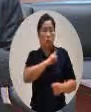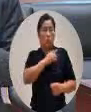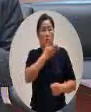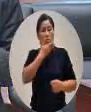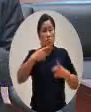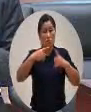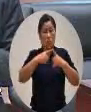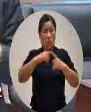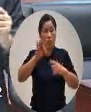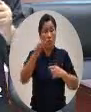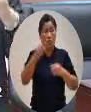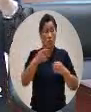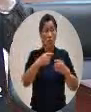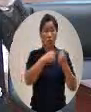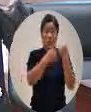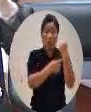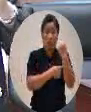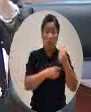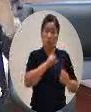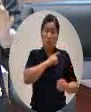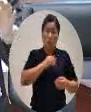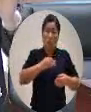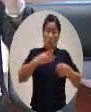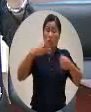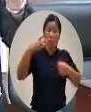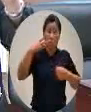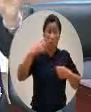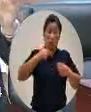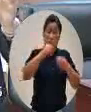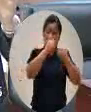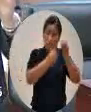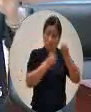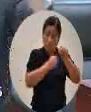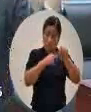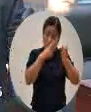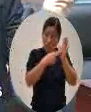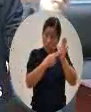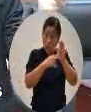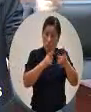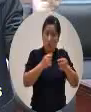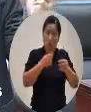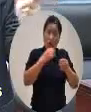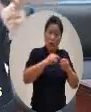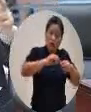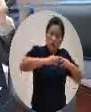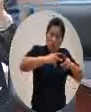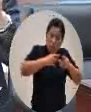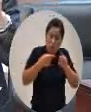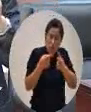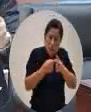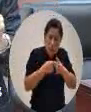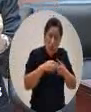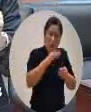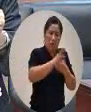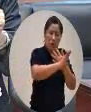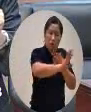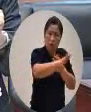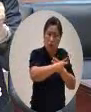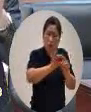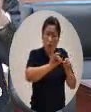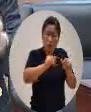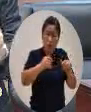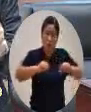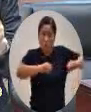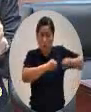定一個自治條例然後呢把這個條件限縮到很小不要影響到其他地方然後呢針對這個地方